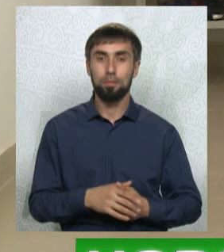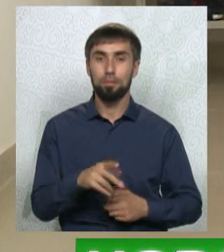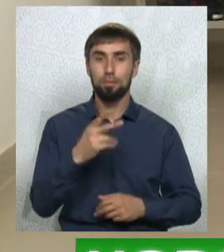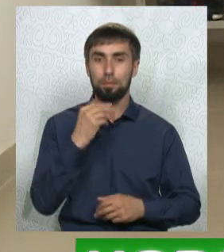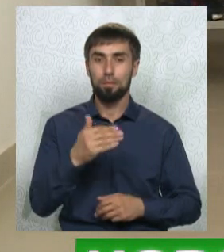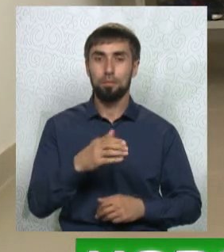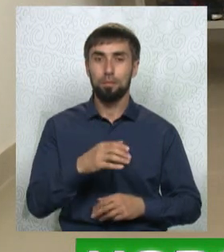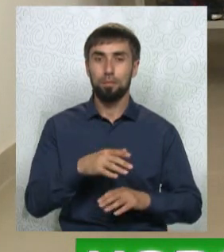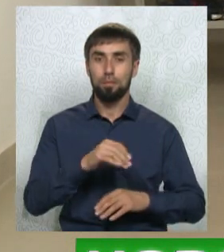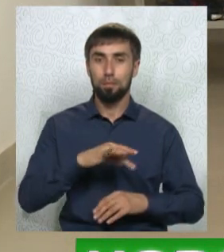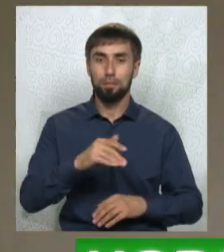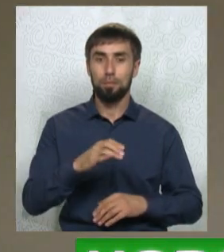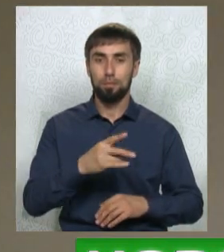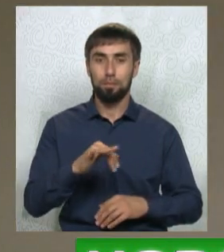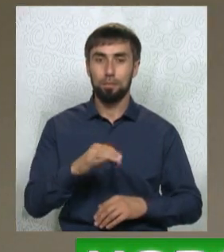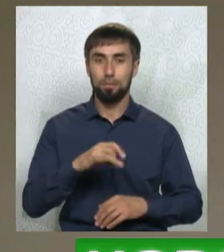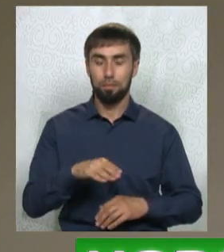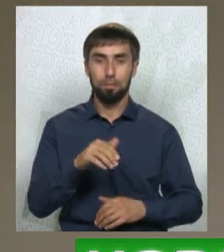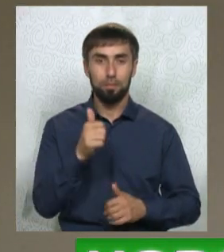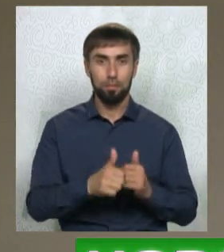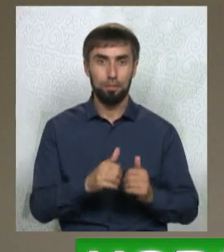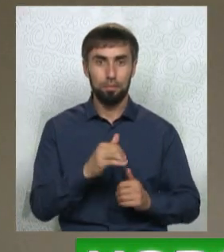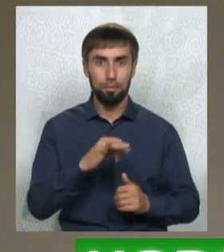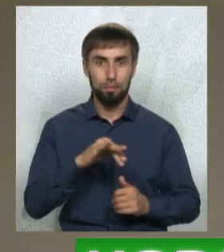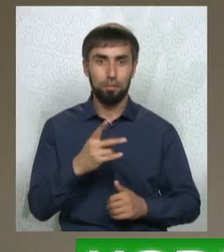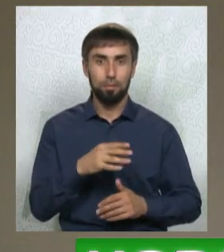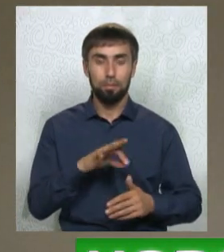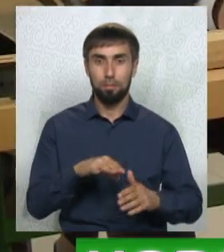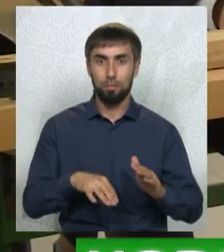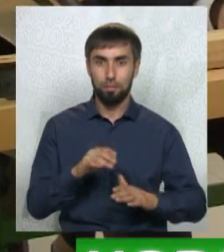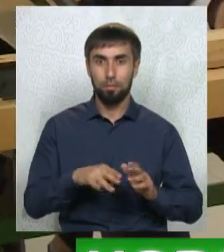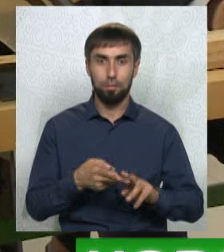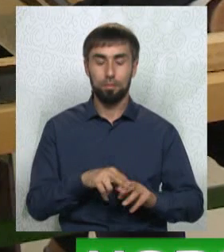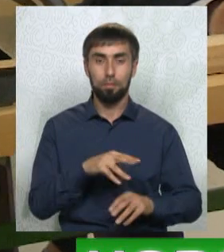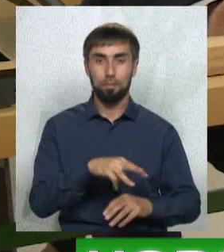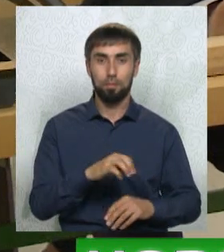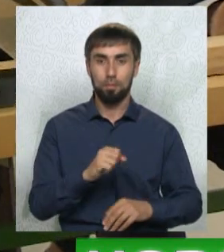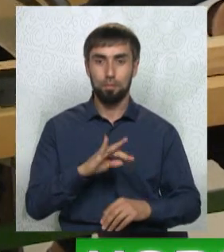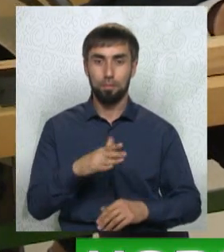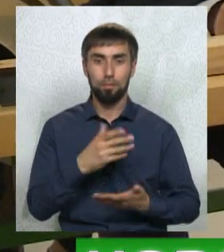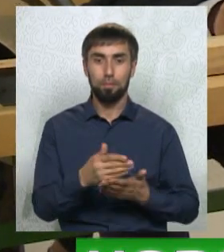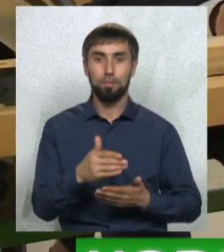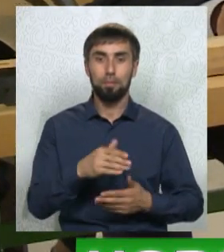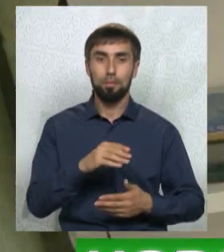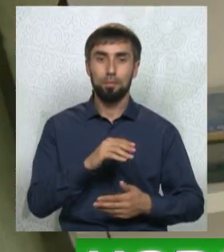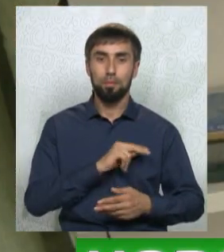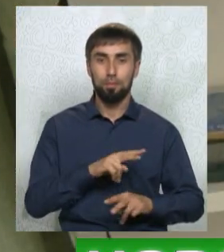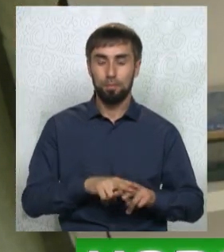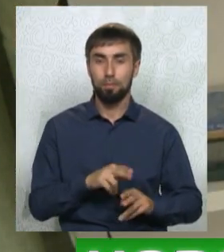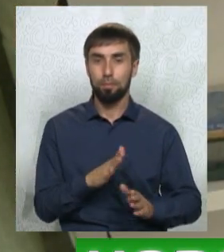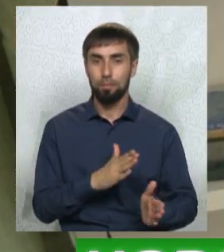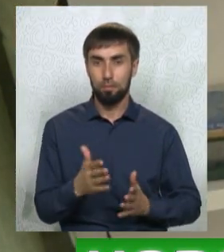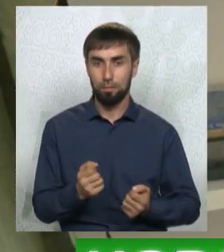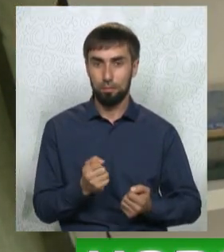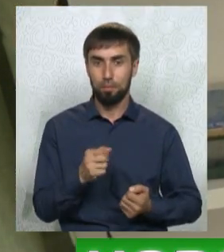парт – столярный верстак. По-другому и нельзя. Каждый инструмент должен быть под рукой. Поэтому Мусар Ажигов держит свое рабочее место в порядке. Мальчик